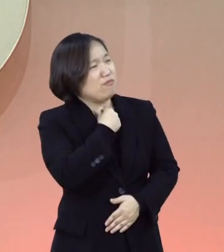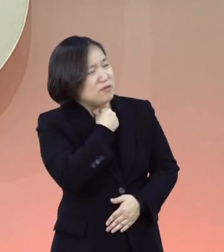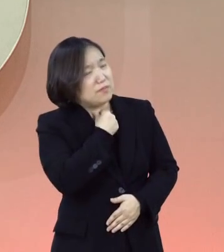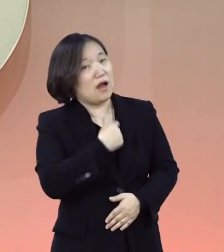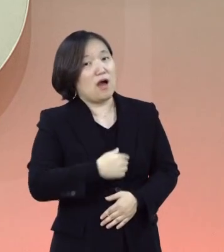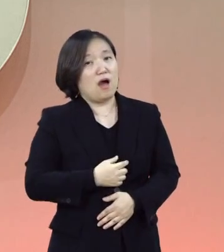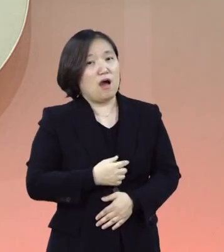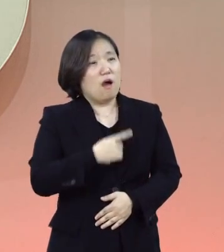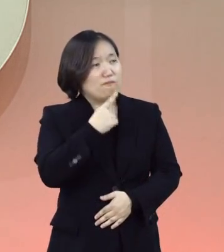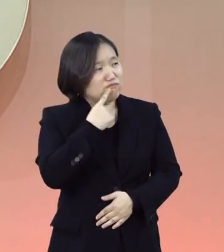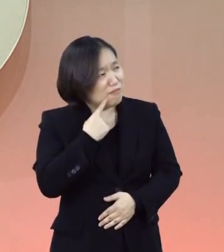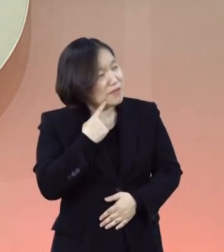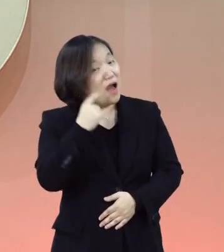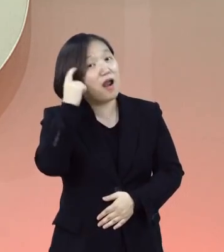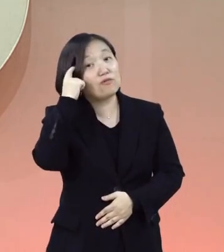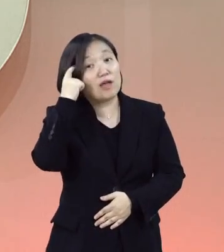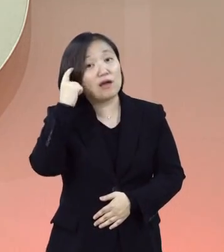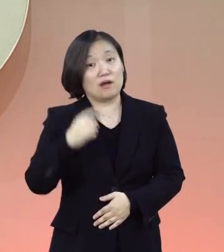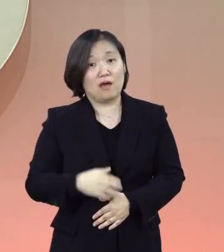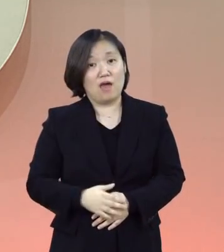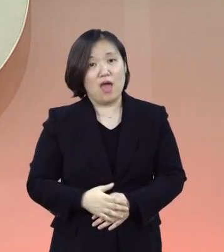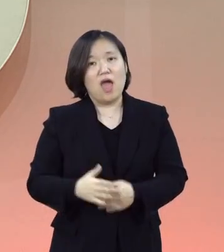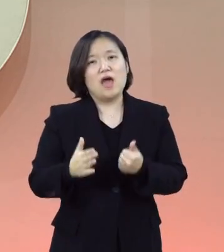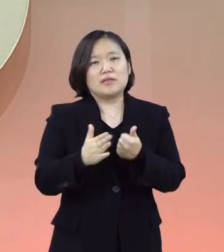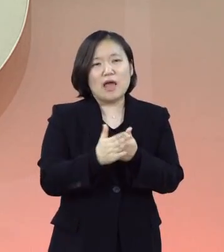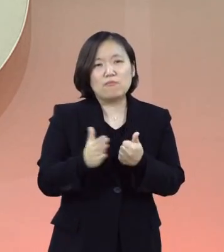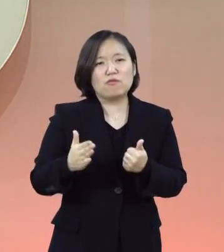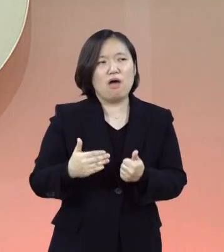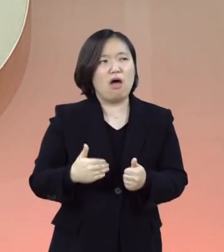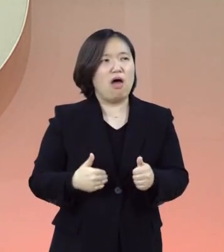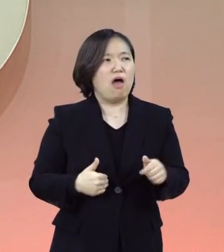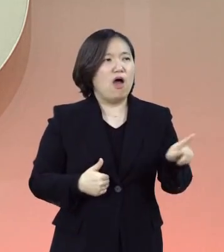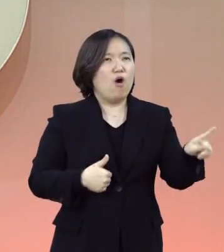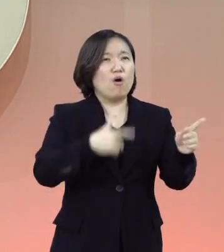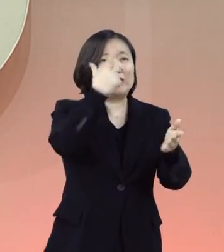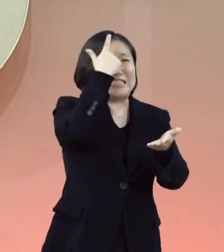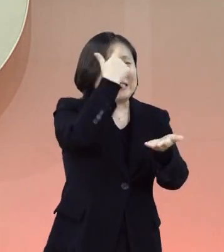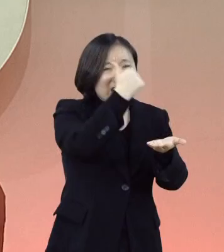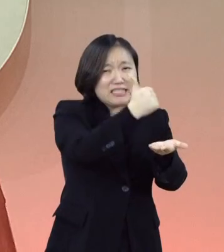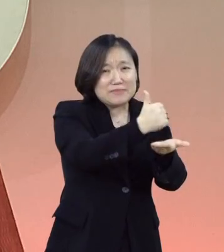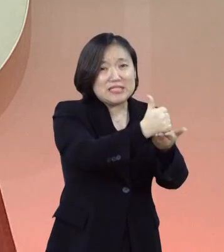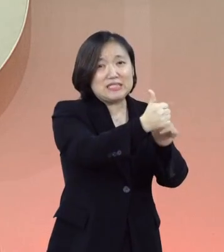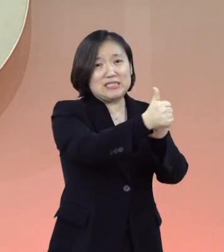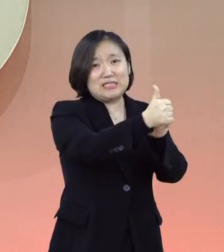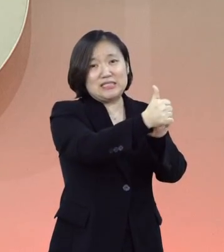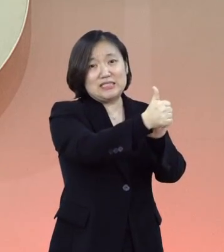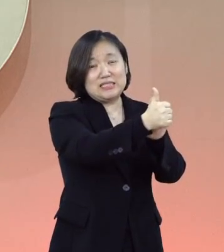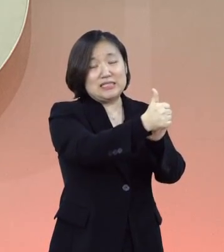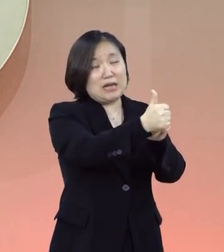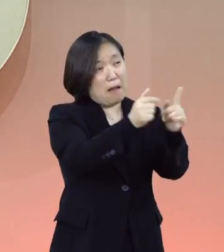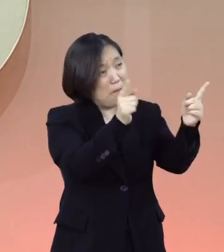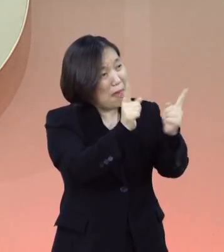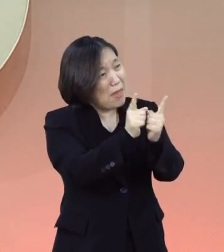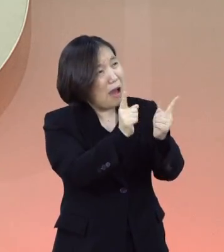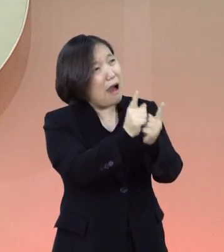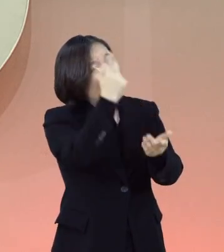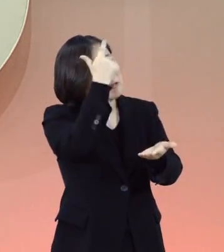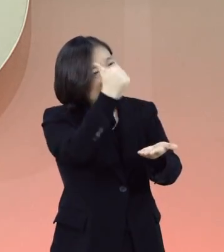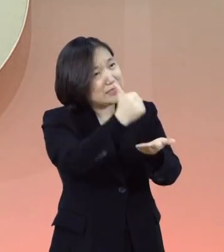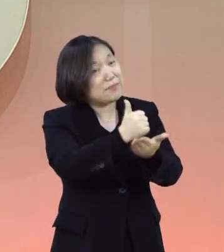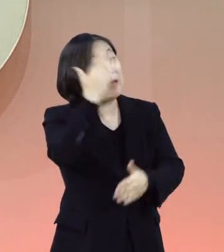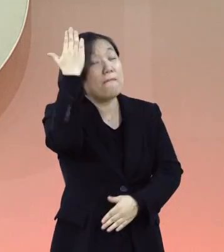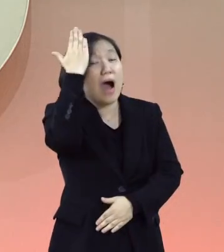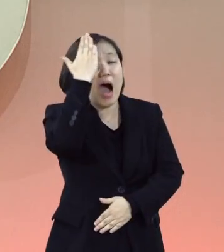저렇게 하루에 한 번 이 마을에 탁발하러 나오시는 저 비구 스님들의 맑고 깨끗한